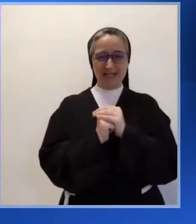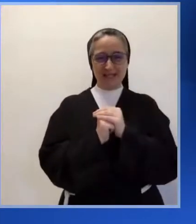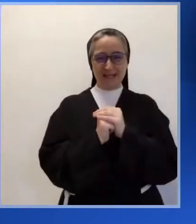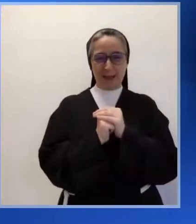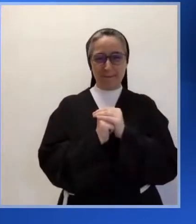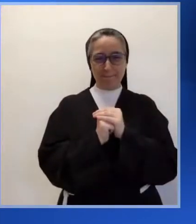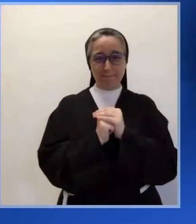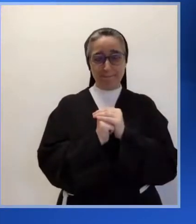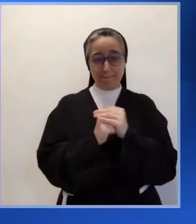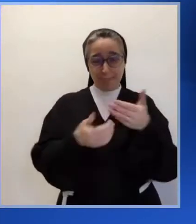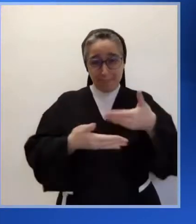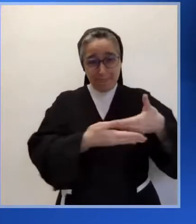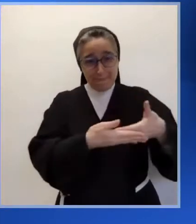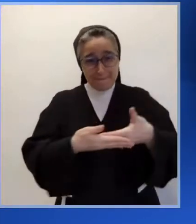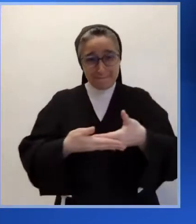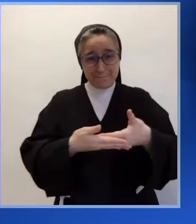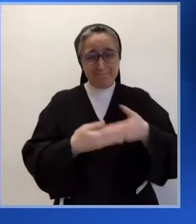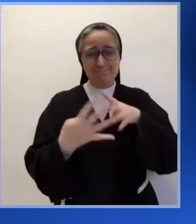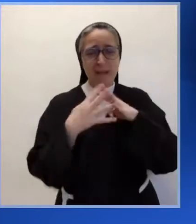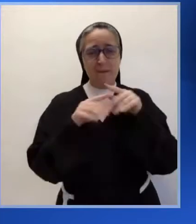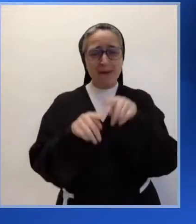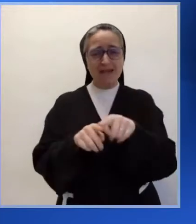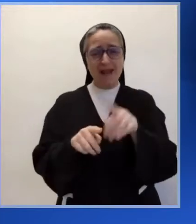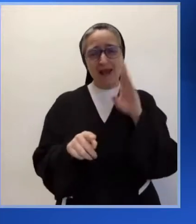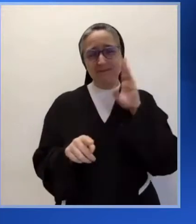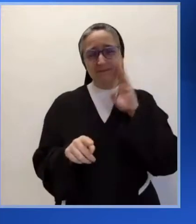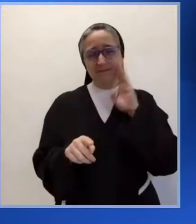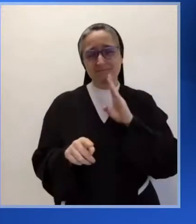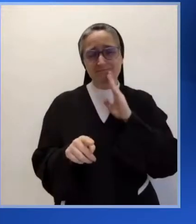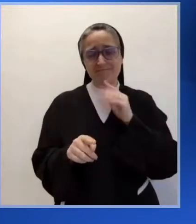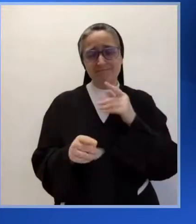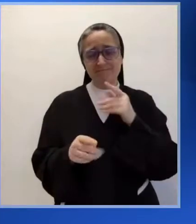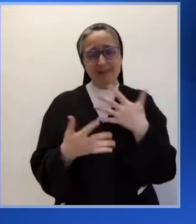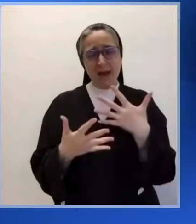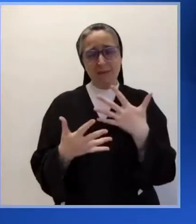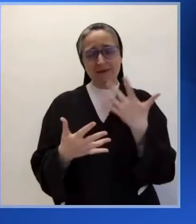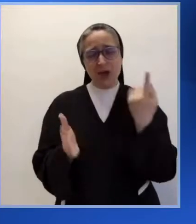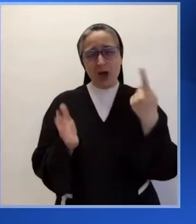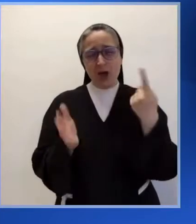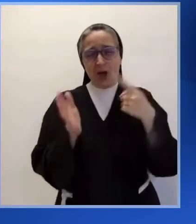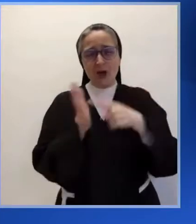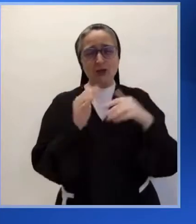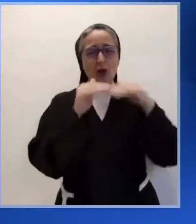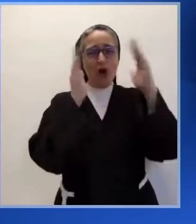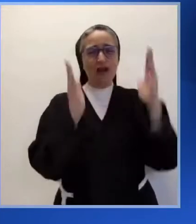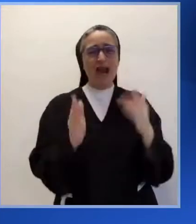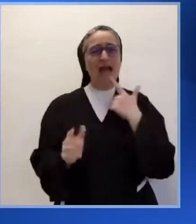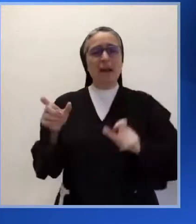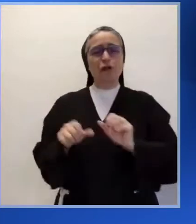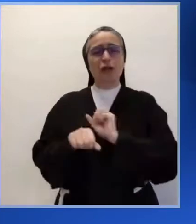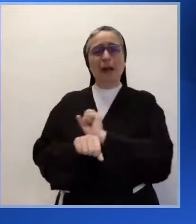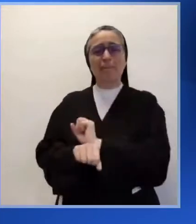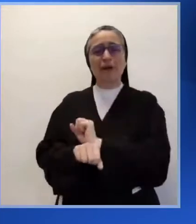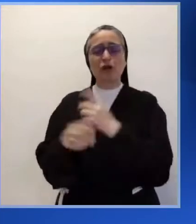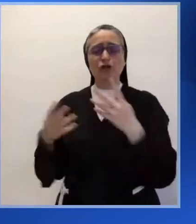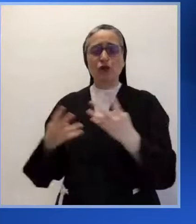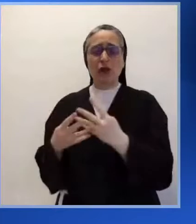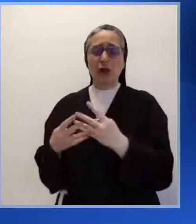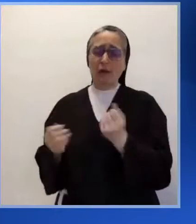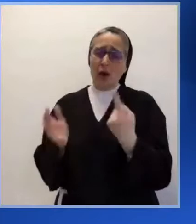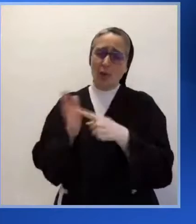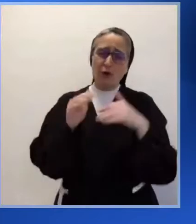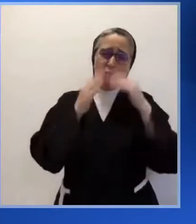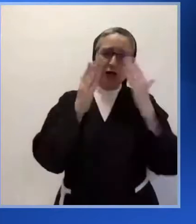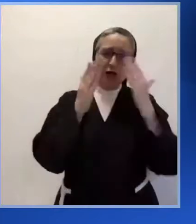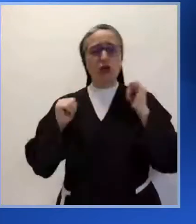Bambino di Betlemme, consenti di fare presto ritorno a casa ai tanti prigionieri di guerra, civili